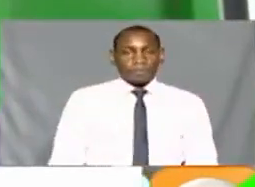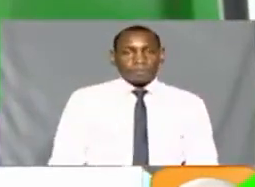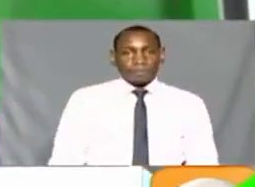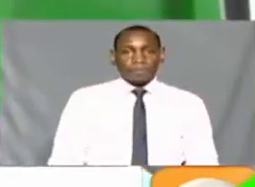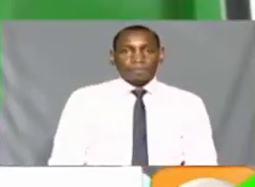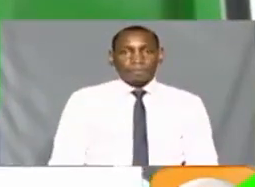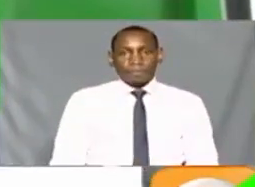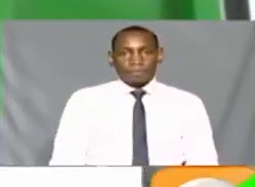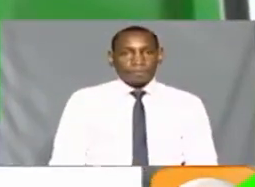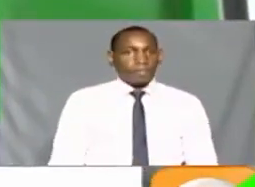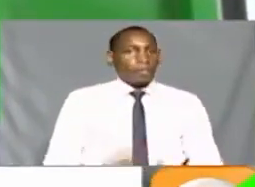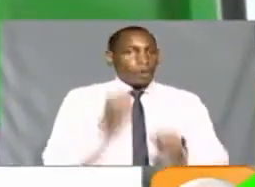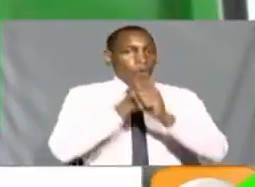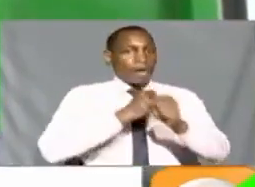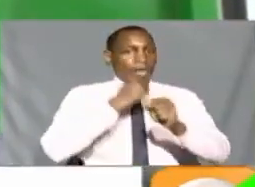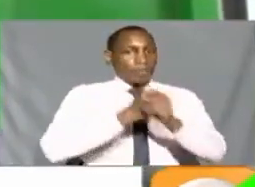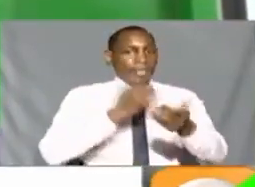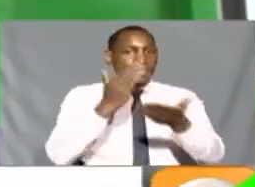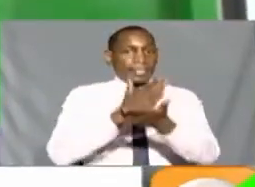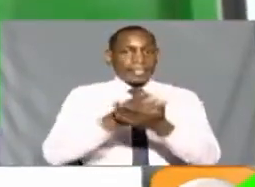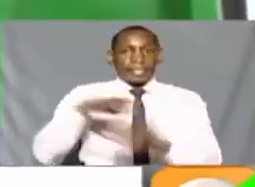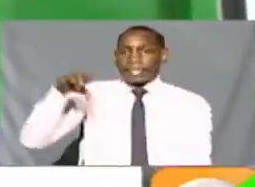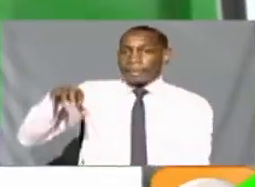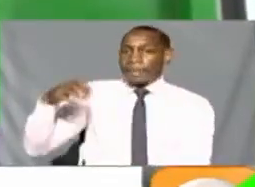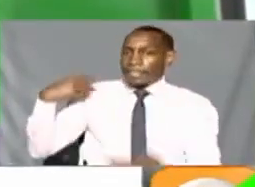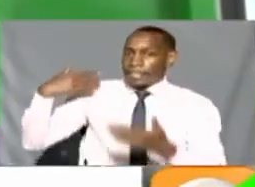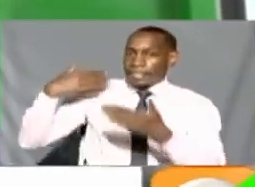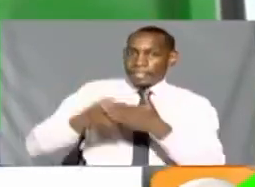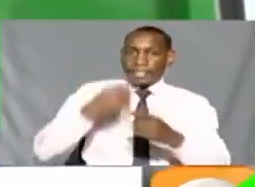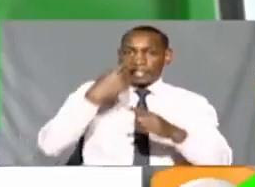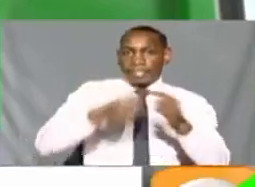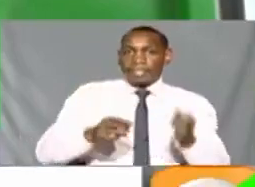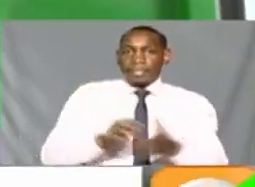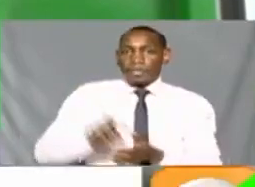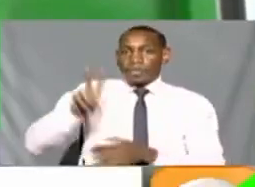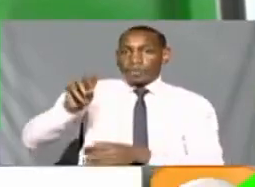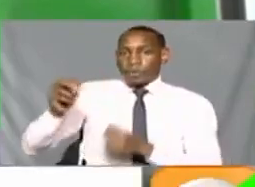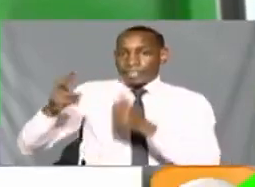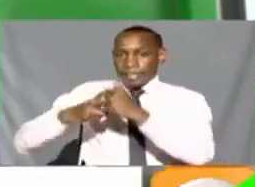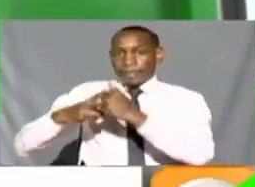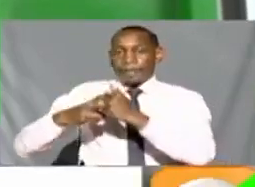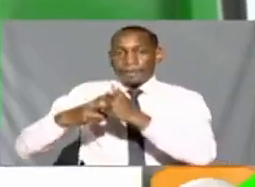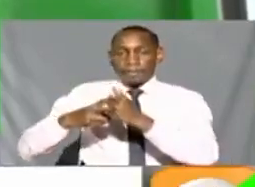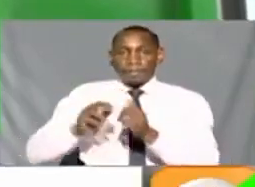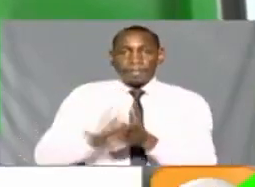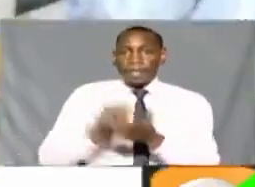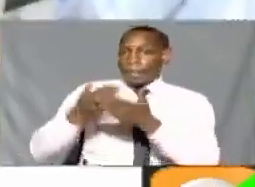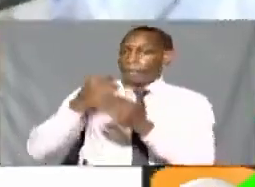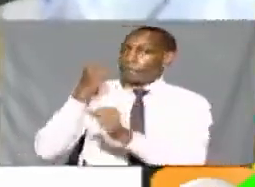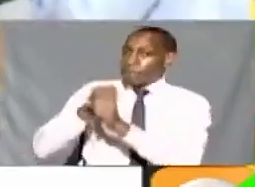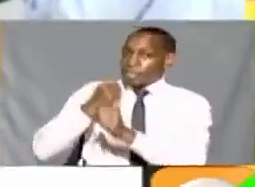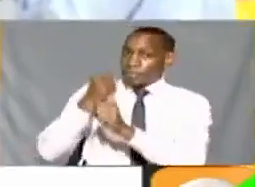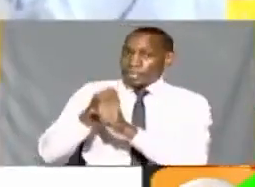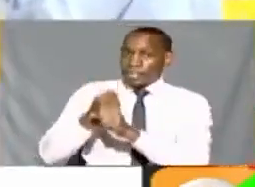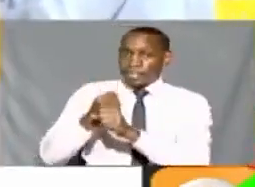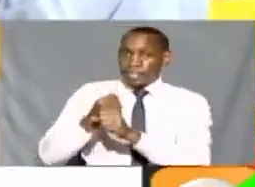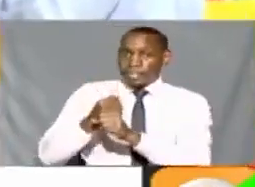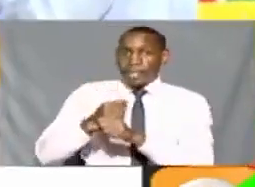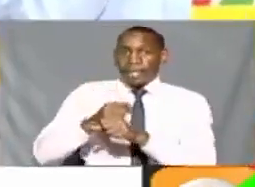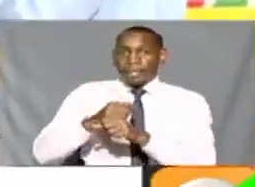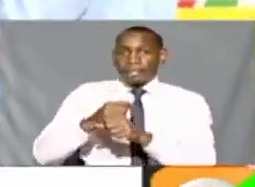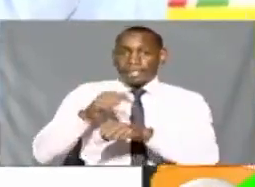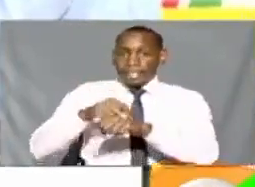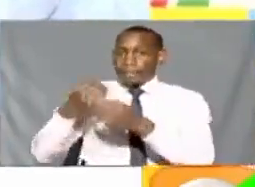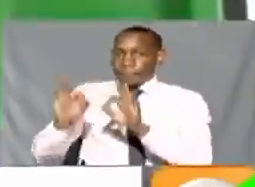Nimekaa kwa hii sekta ya matatu tangu mwaka wa 87. Nilikuwa nafanya nikifanya kwa